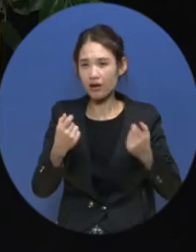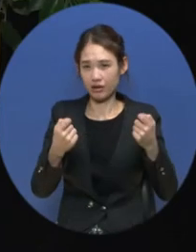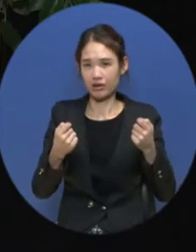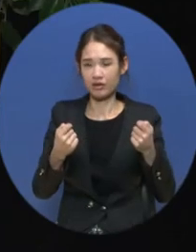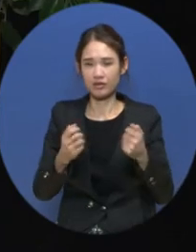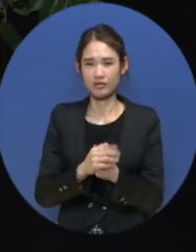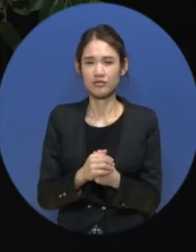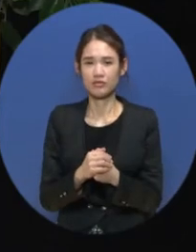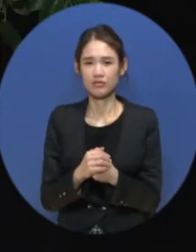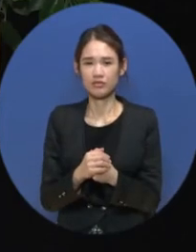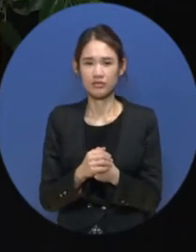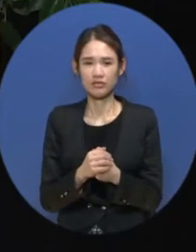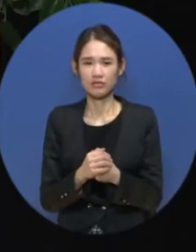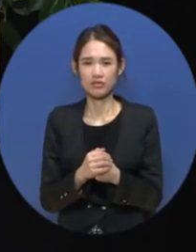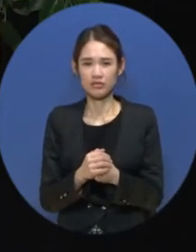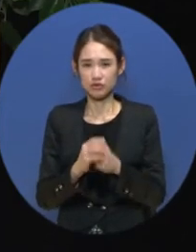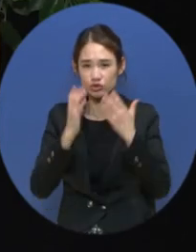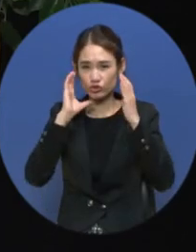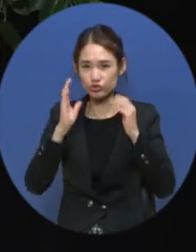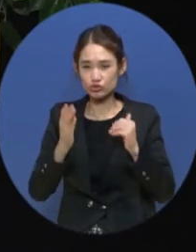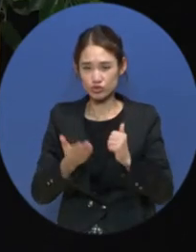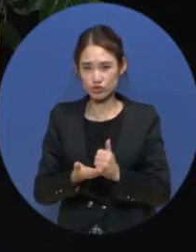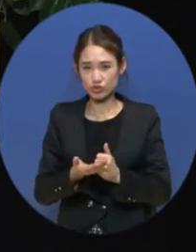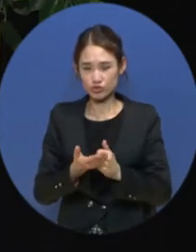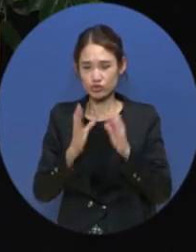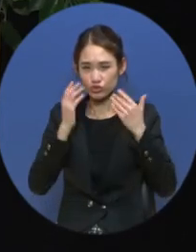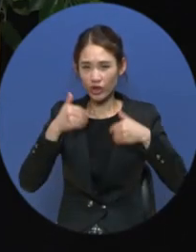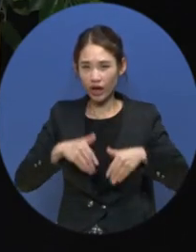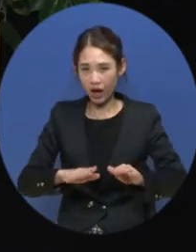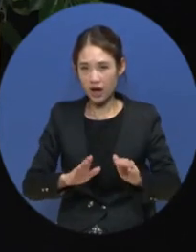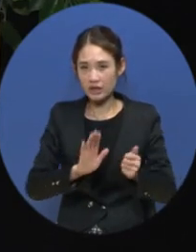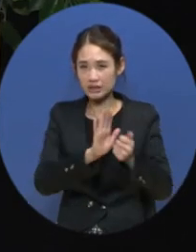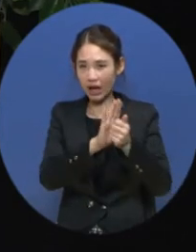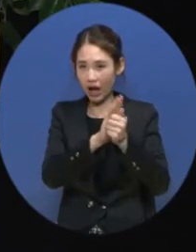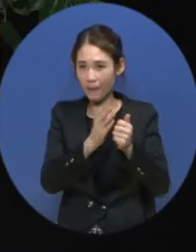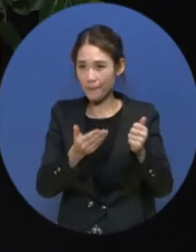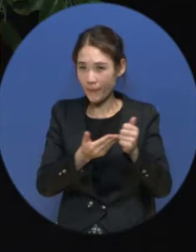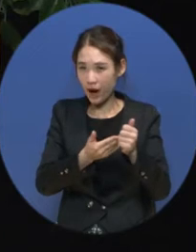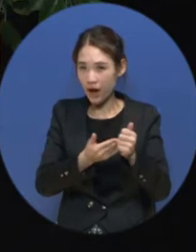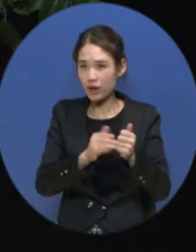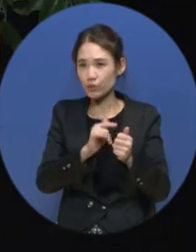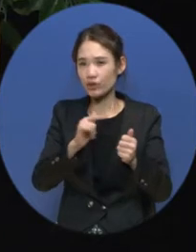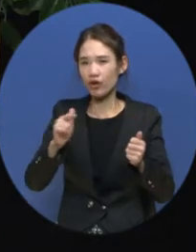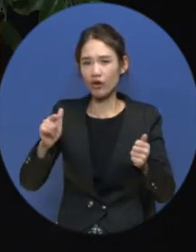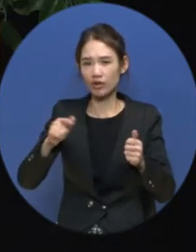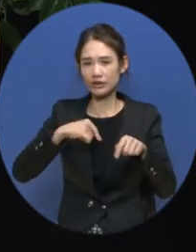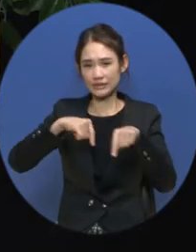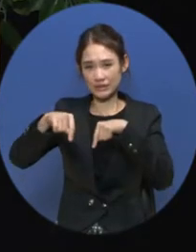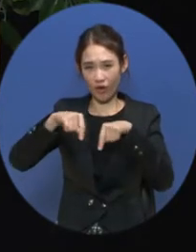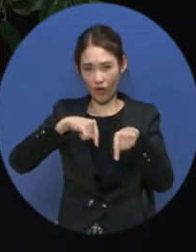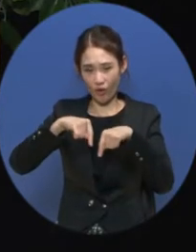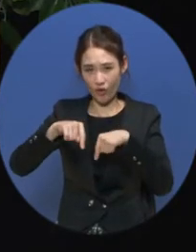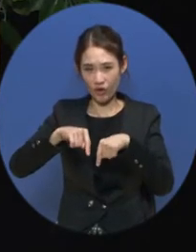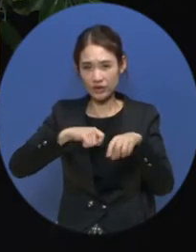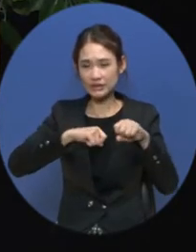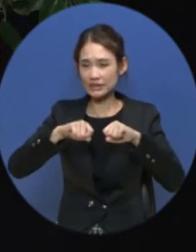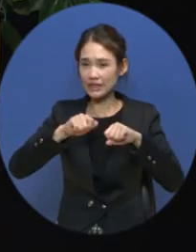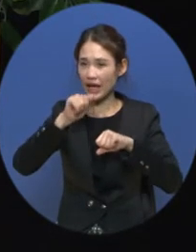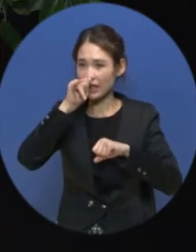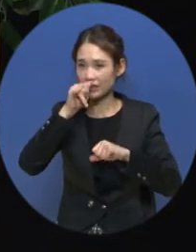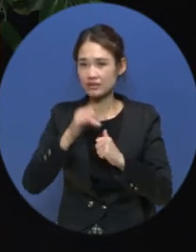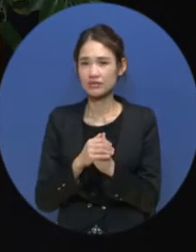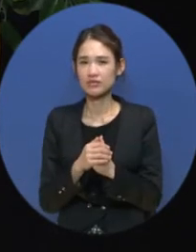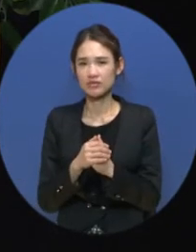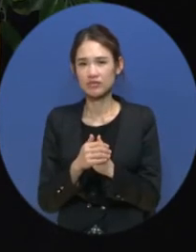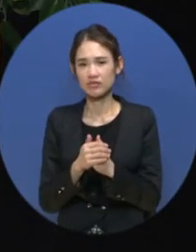그래서 출산을 장려하는 여러 가지 다각도로 이렇게 정책을 시행하고 있는 걸로 알고 있거든요.